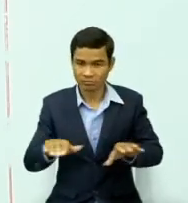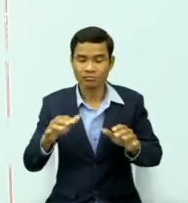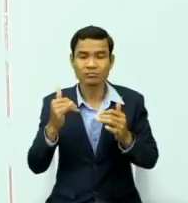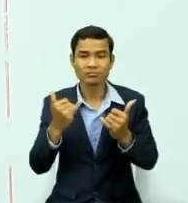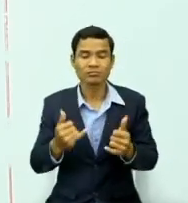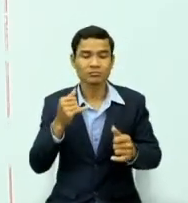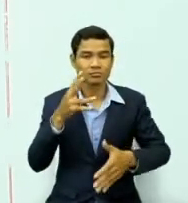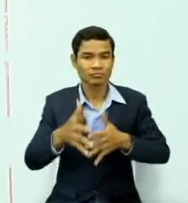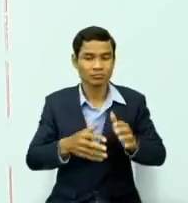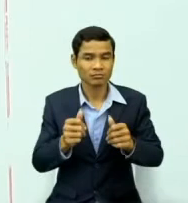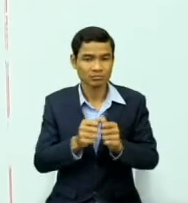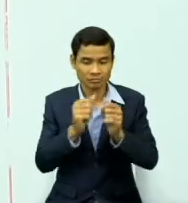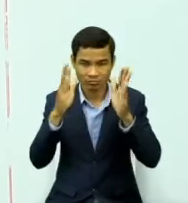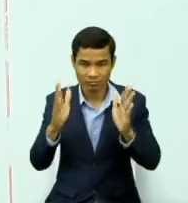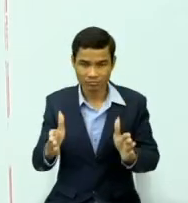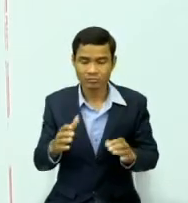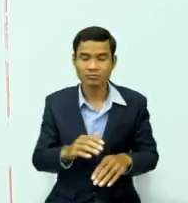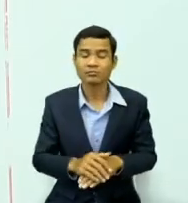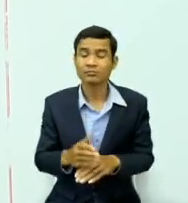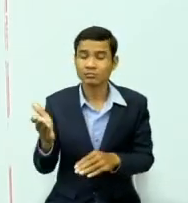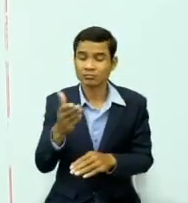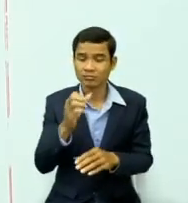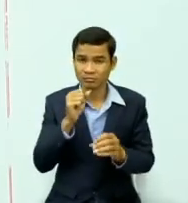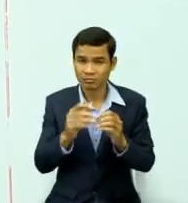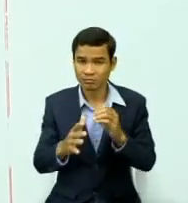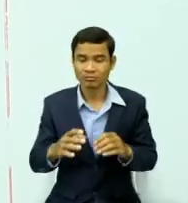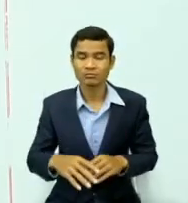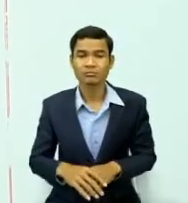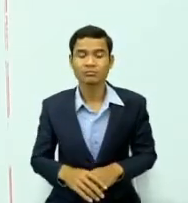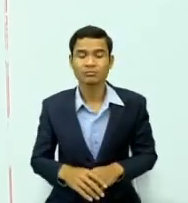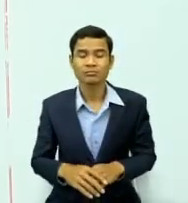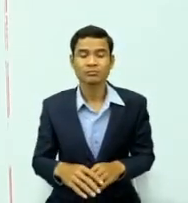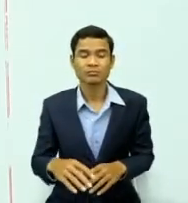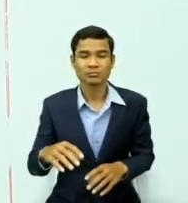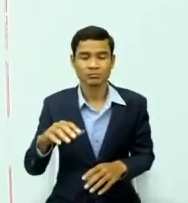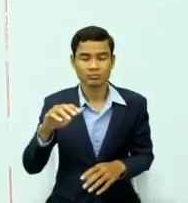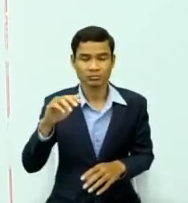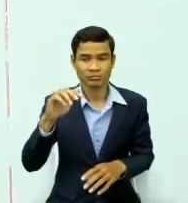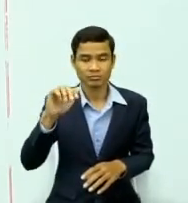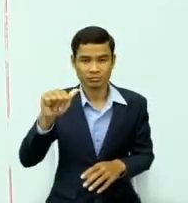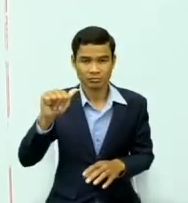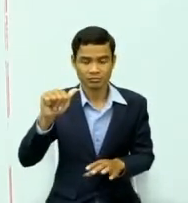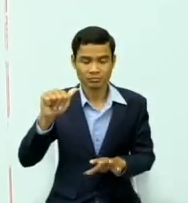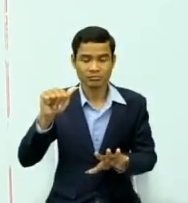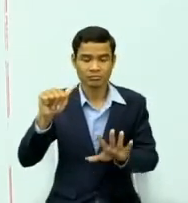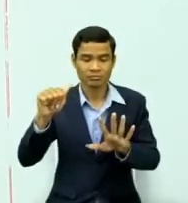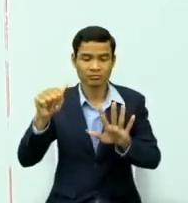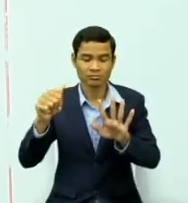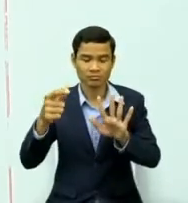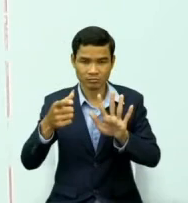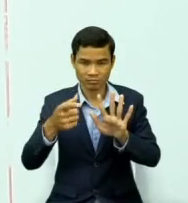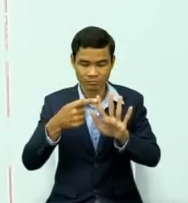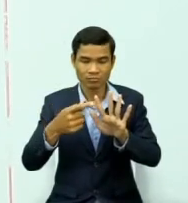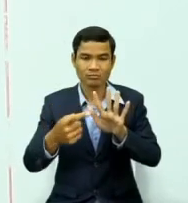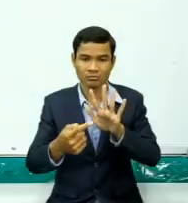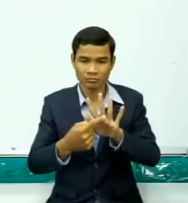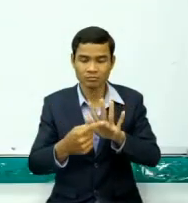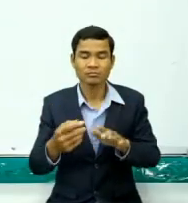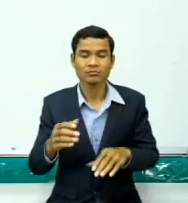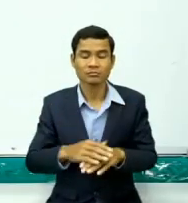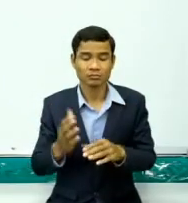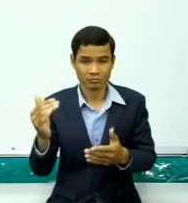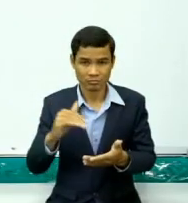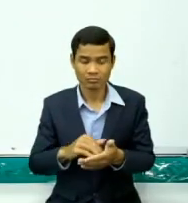an cho mùi nè cô chà ta chấp đảm nhỏ ấy nhây chà dính an cho mùi khánh mà